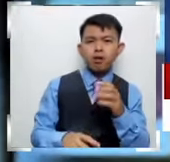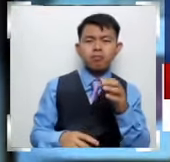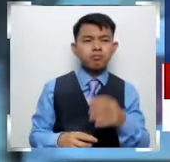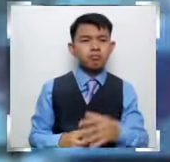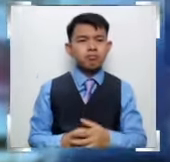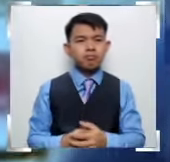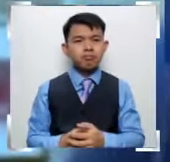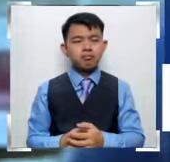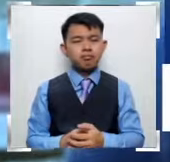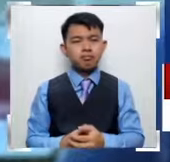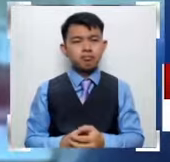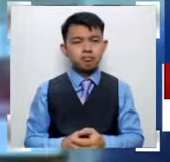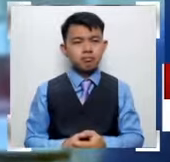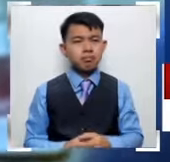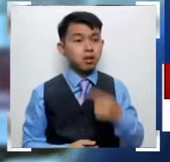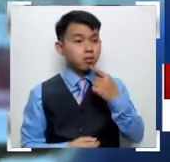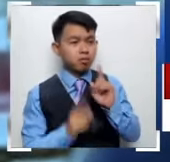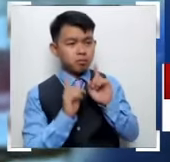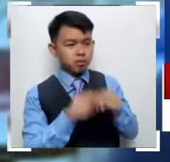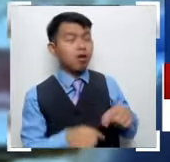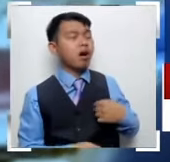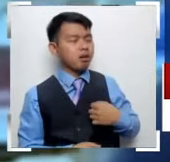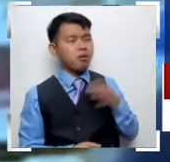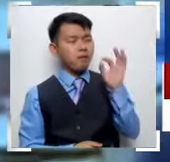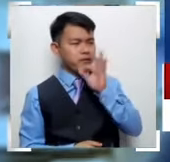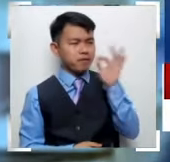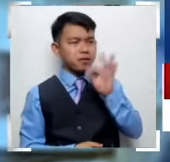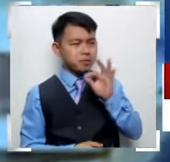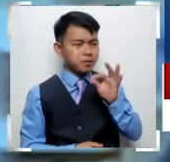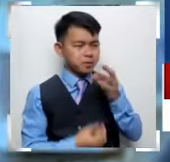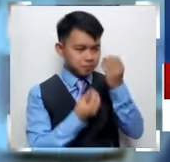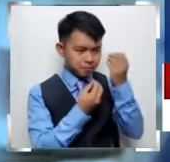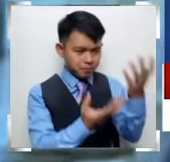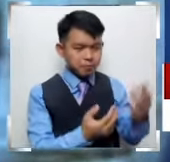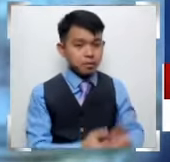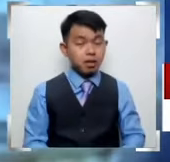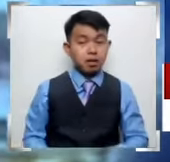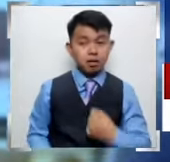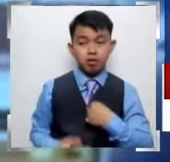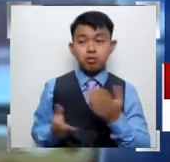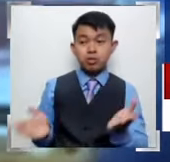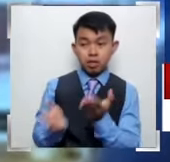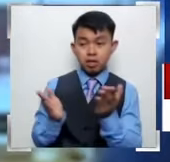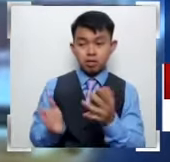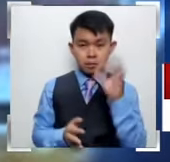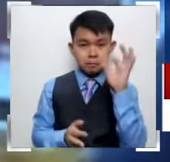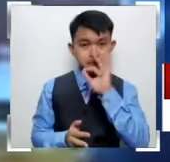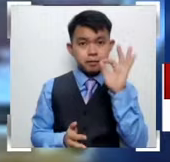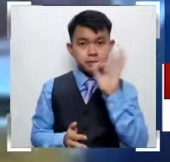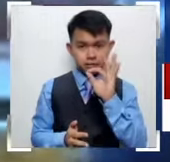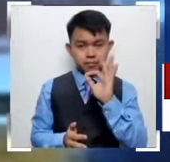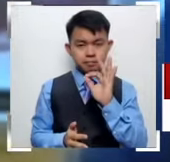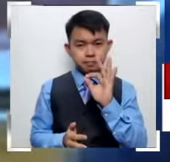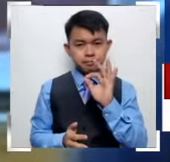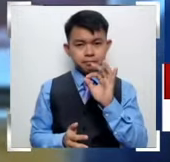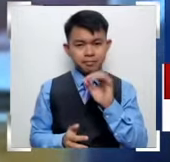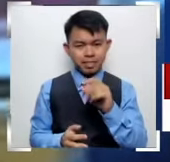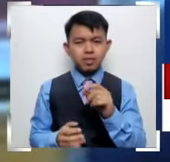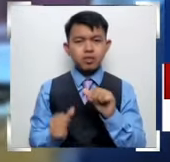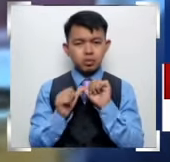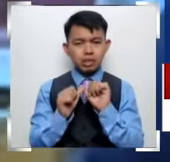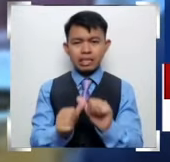I'm a Filipino. Ang ma-advise ko sa mga kapwa ko Pinoy artists, huwag lang silang mahiyang ipakita yung art